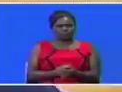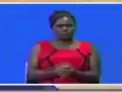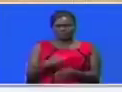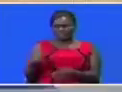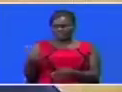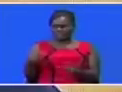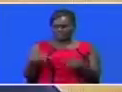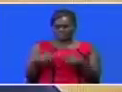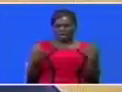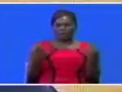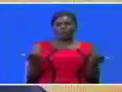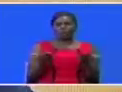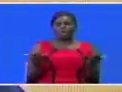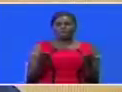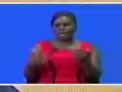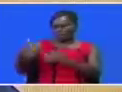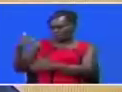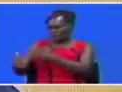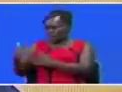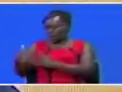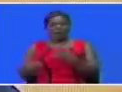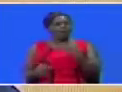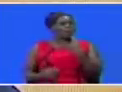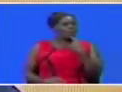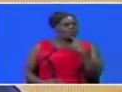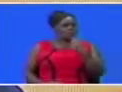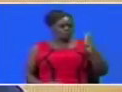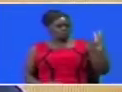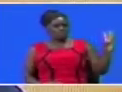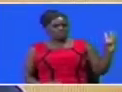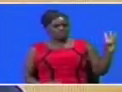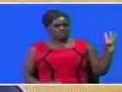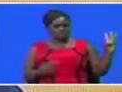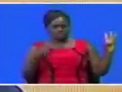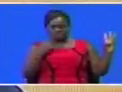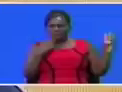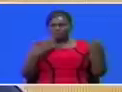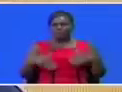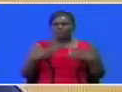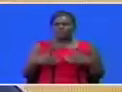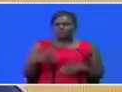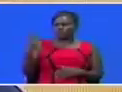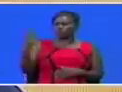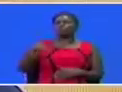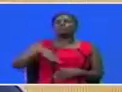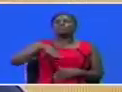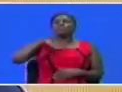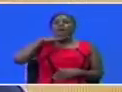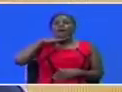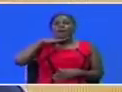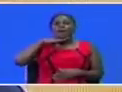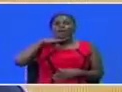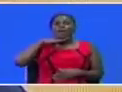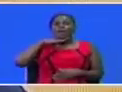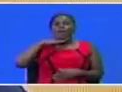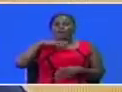Kwingineko, taharuki imetanda kwenye mpaka wa kaunti za Pokot Magharibi na Turkana kufuatia vifo vya wachungaji wawili waliouawa na wezi